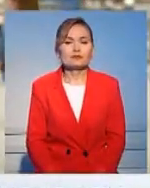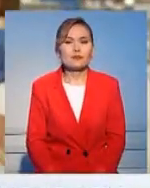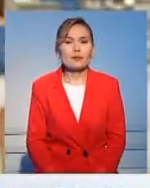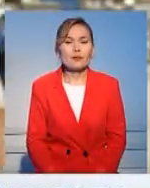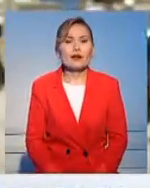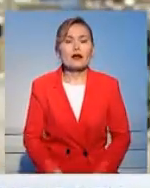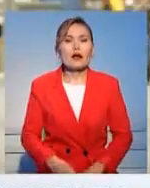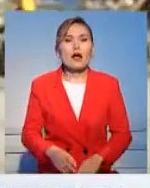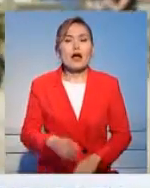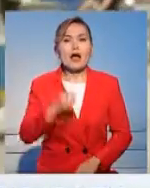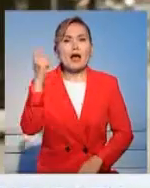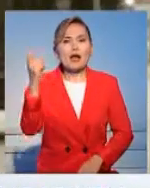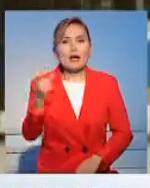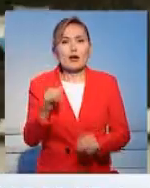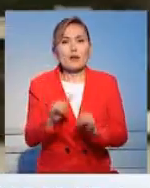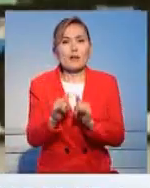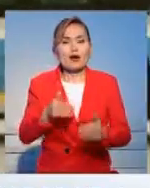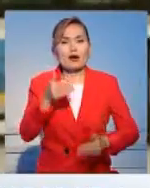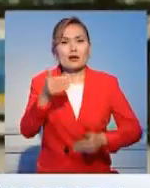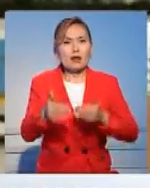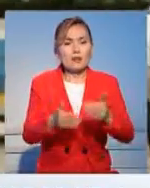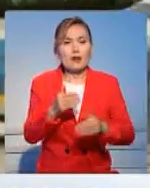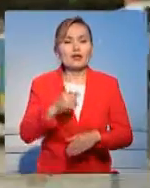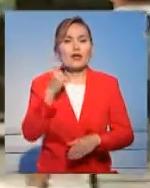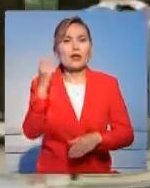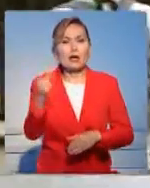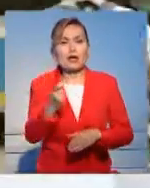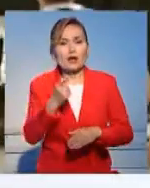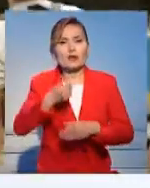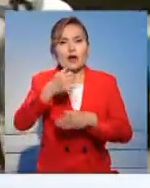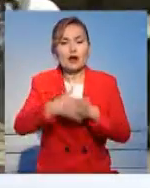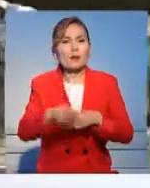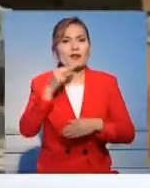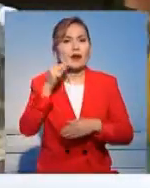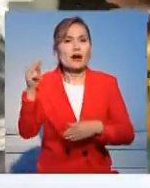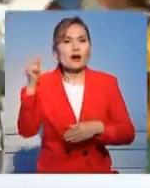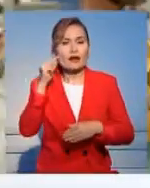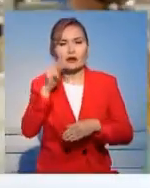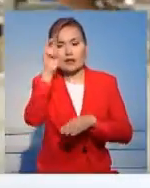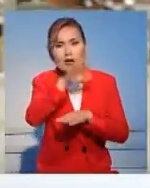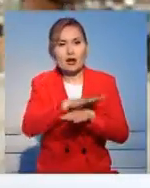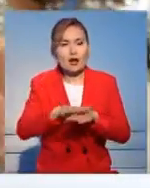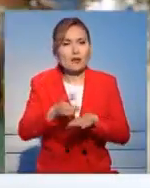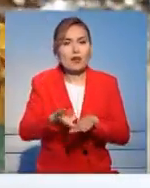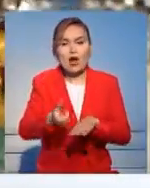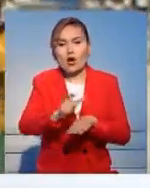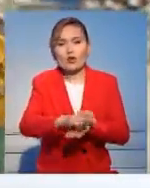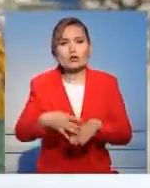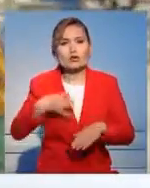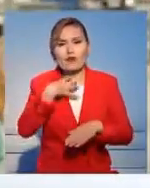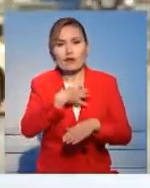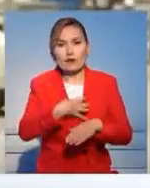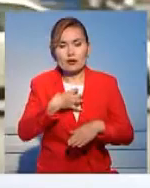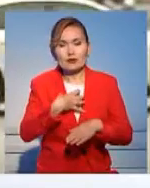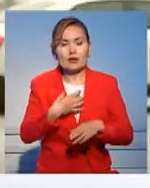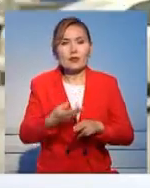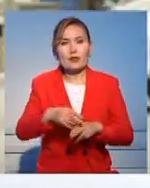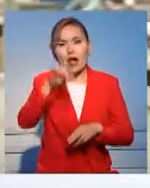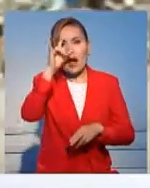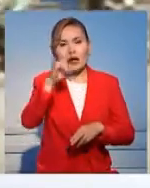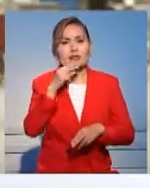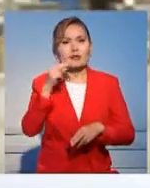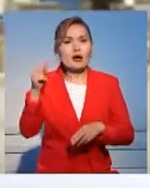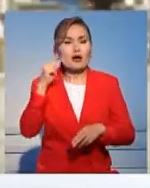Демографиялық дүмпу экономикалық қарқын әлемдегі екінші экономика саналатын Қытайдың саяси сахнадағы салмағын өлшеп жатуда артық. Ал